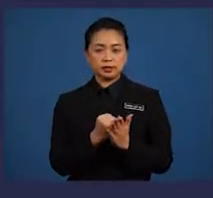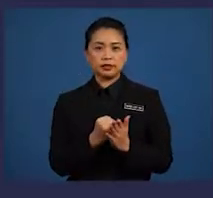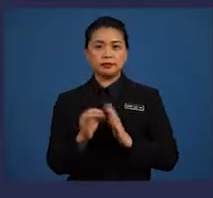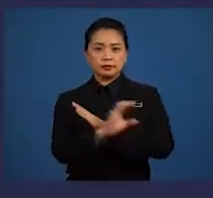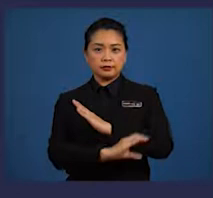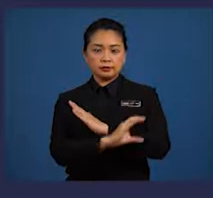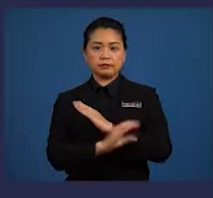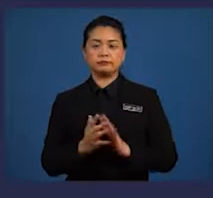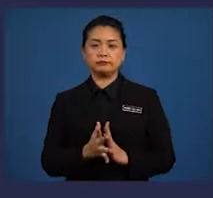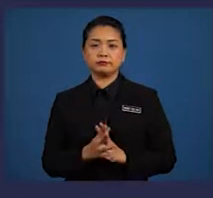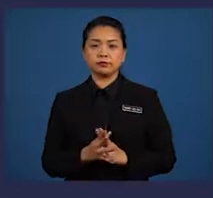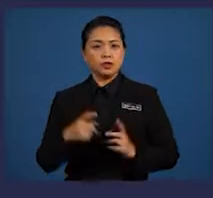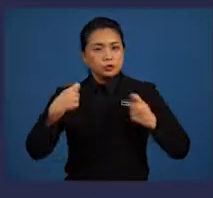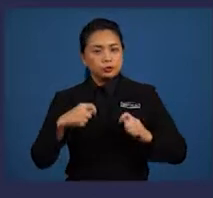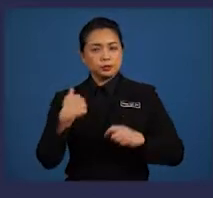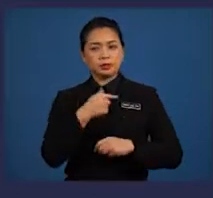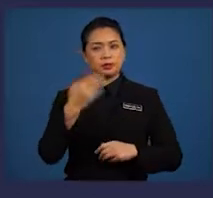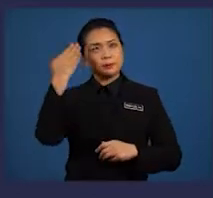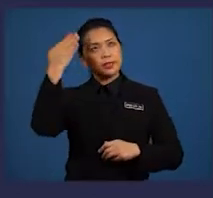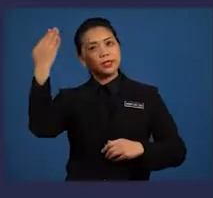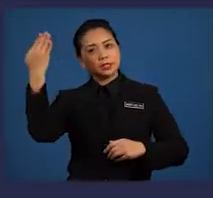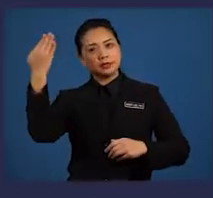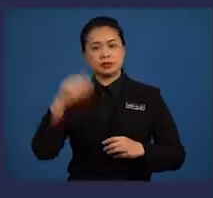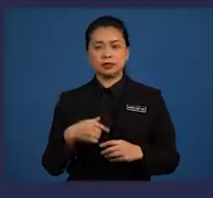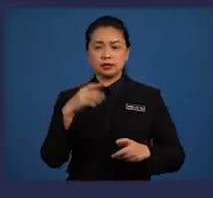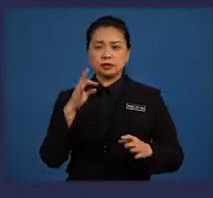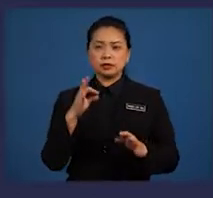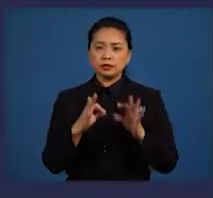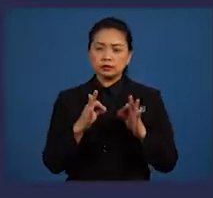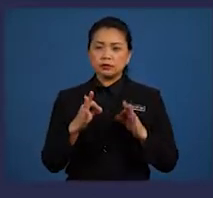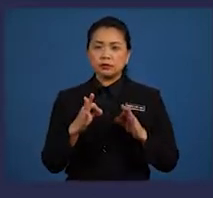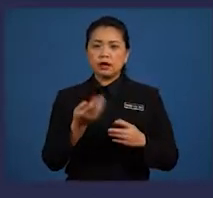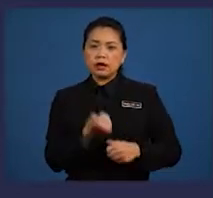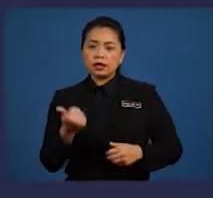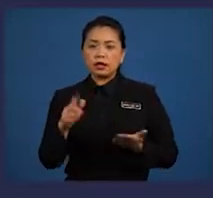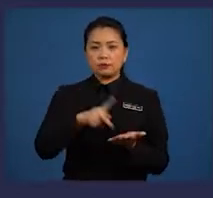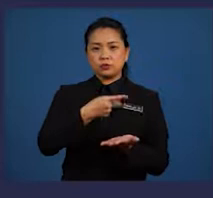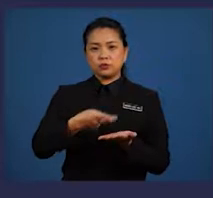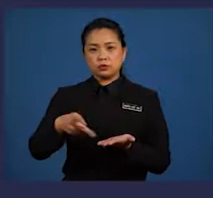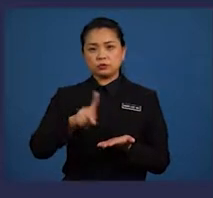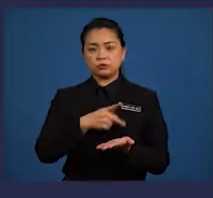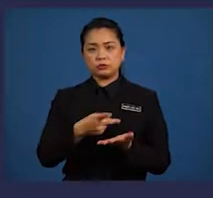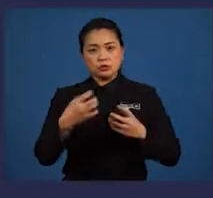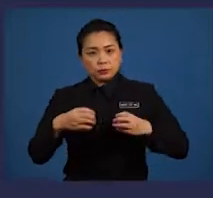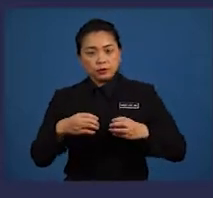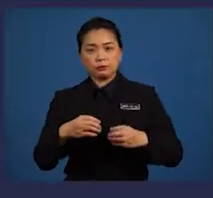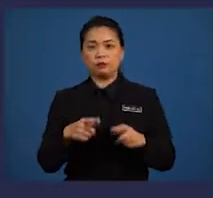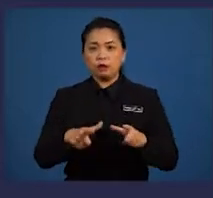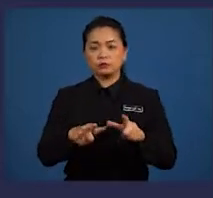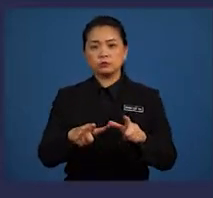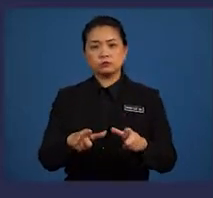Negeri coba kita bayangkan jika multi Ismanto yang digunakan adalah musik rancak dan laju